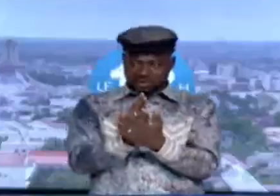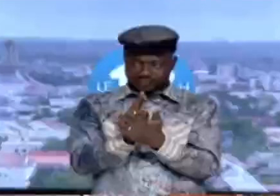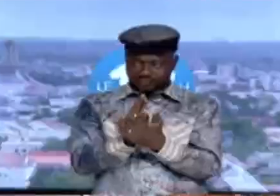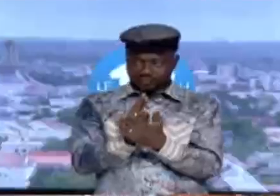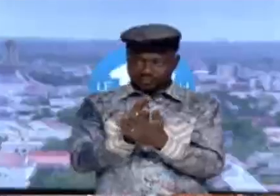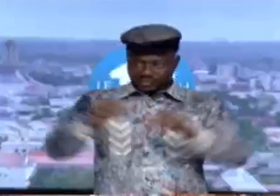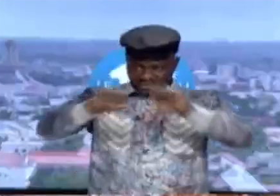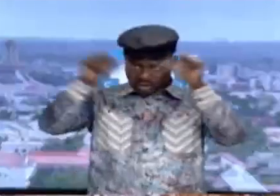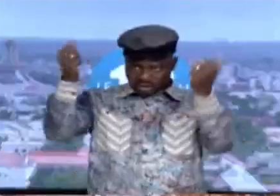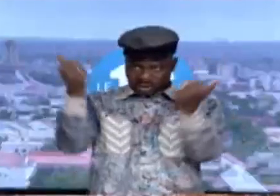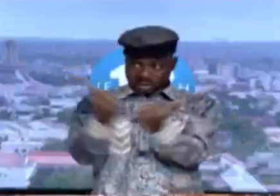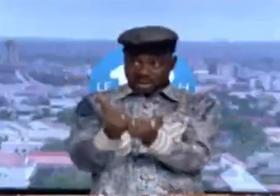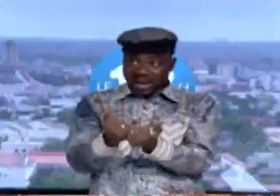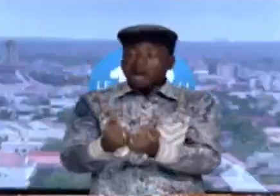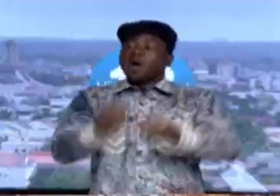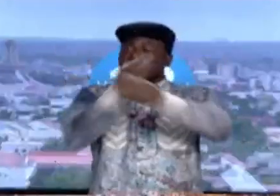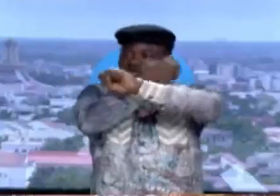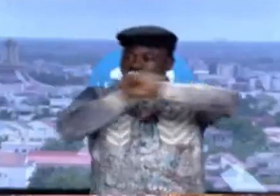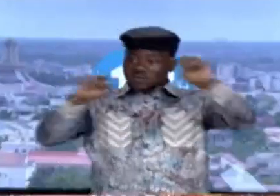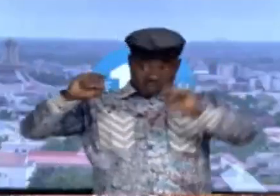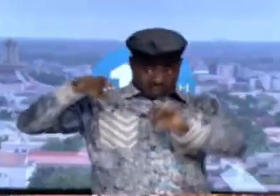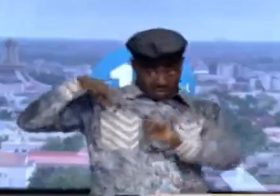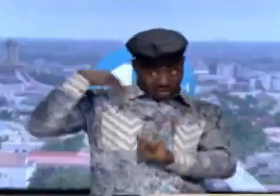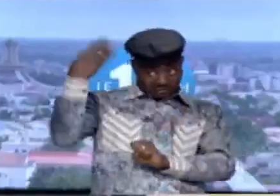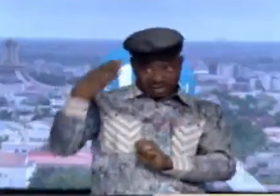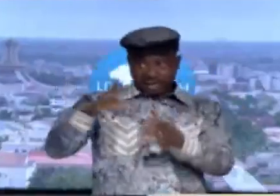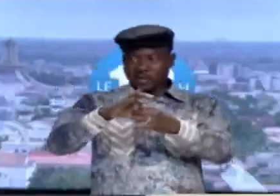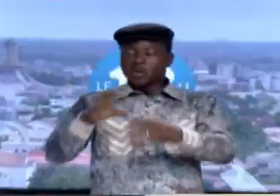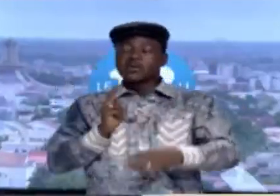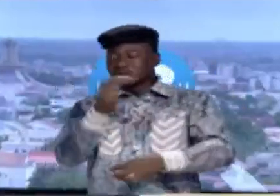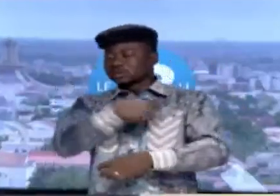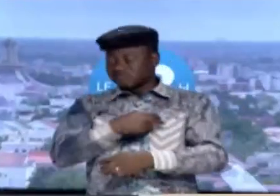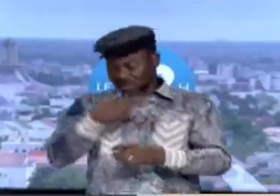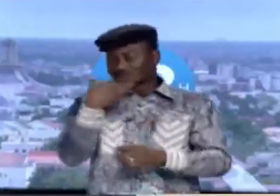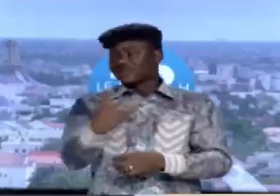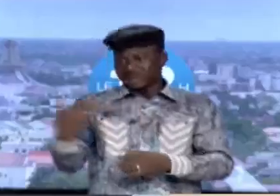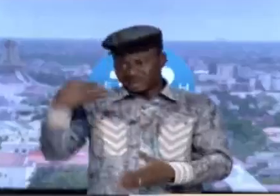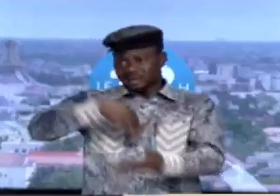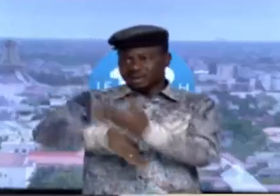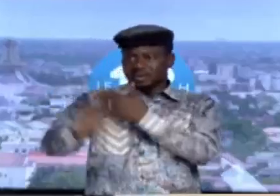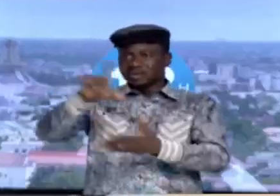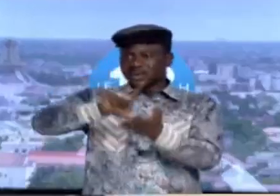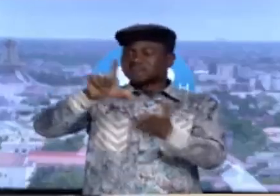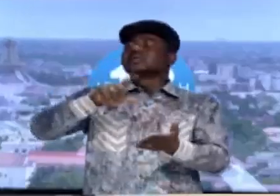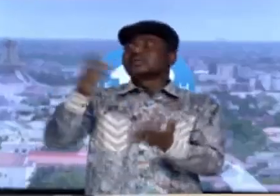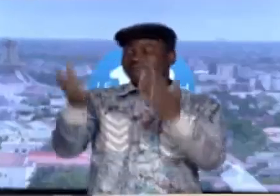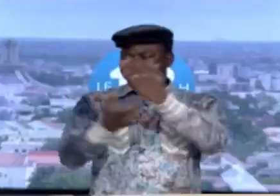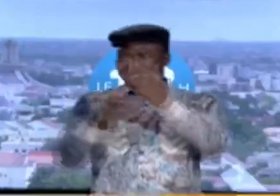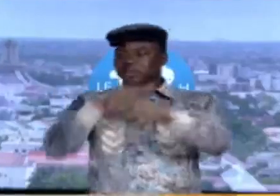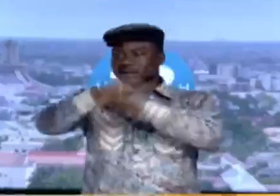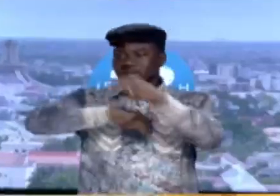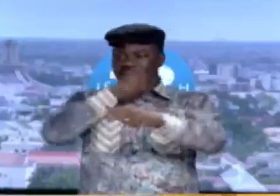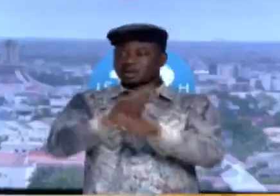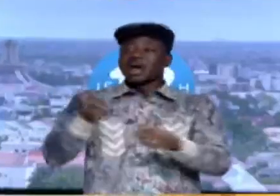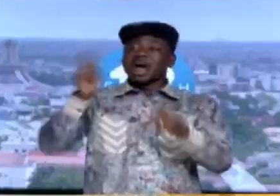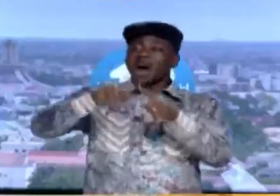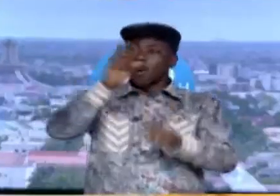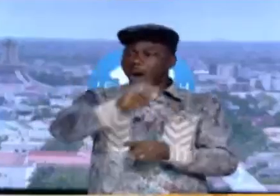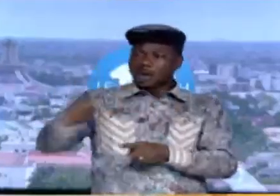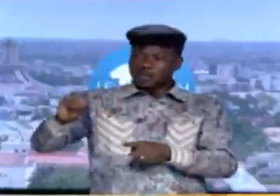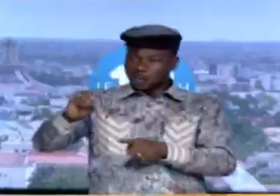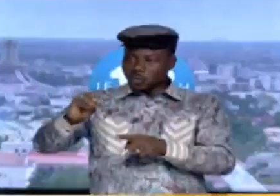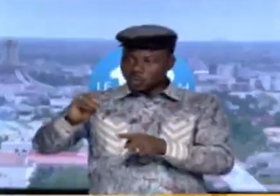L'association Sauvons l'avenir de nos enfants au lycée technique national de la ville de Ouagadougou. Constituée